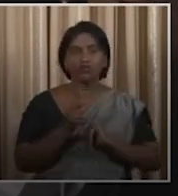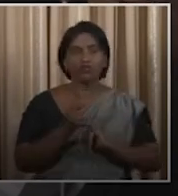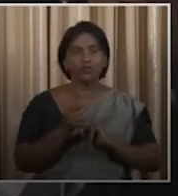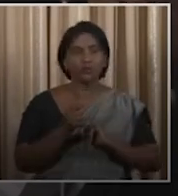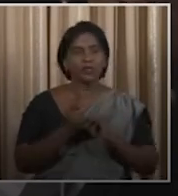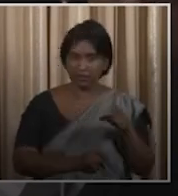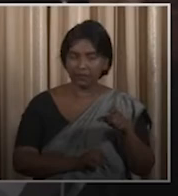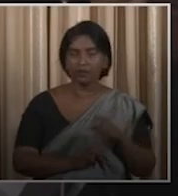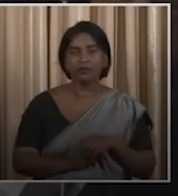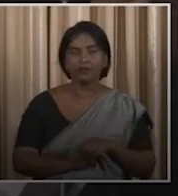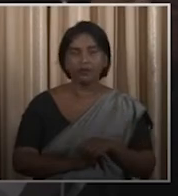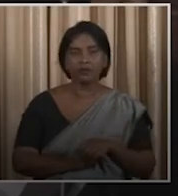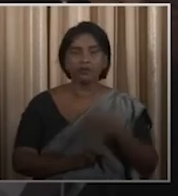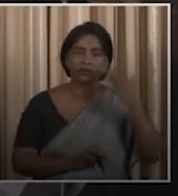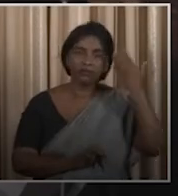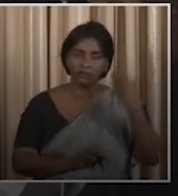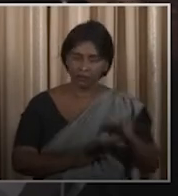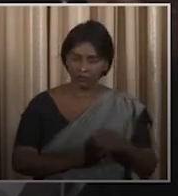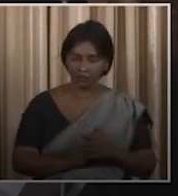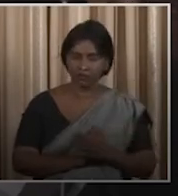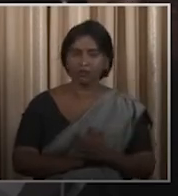පීරිස් මැතිණිය